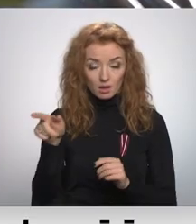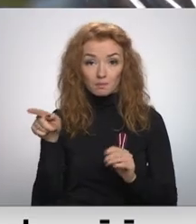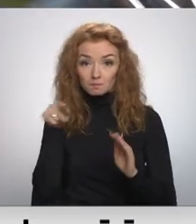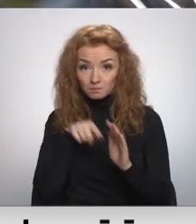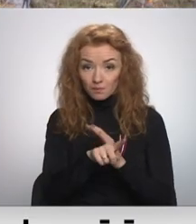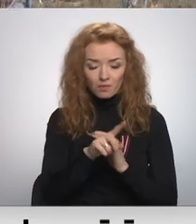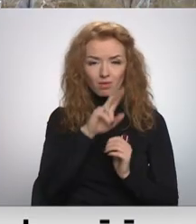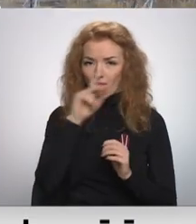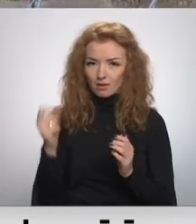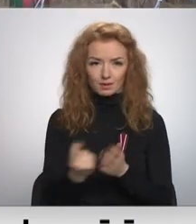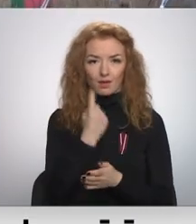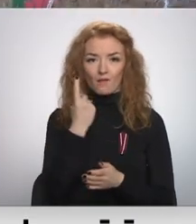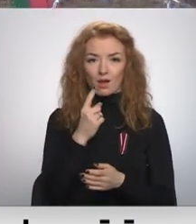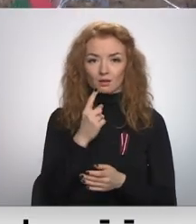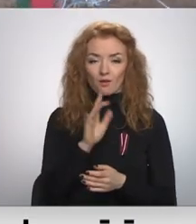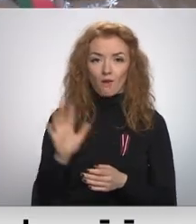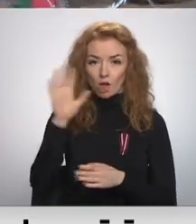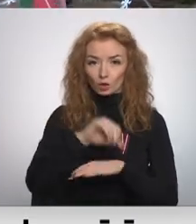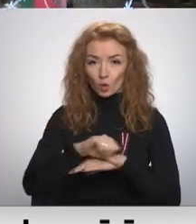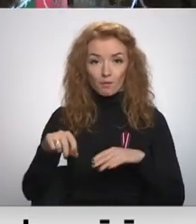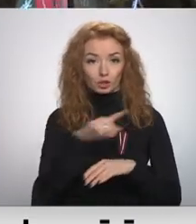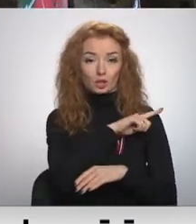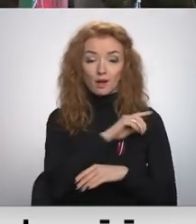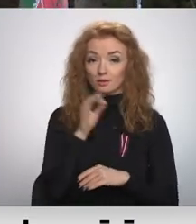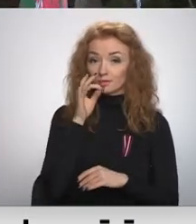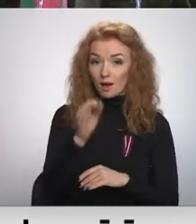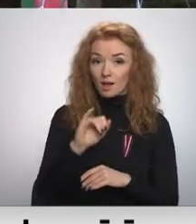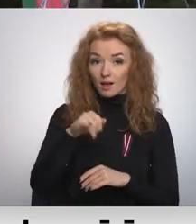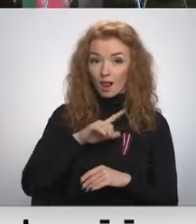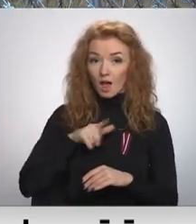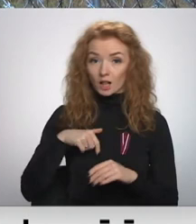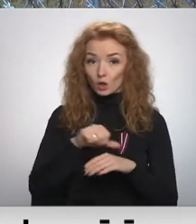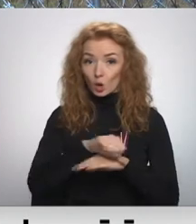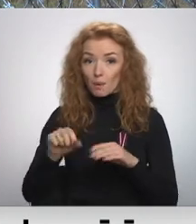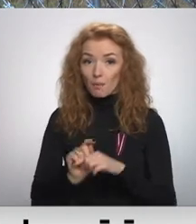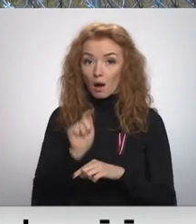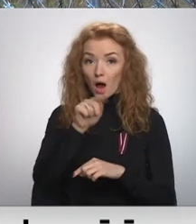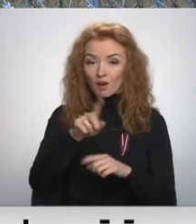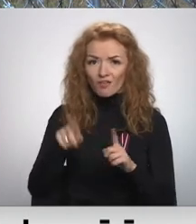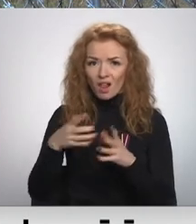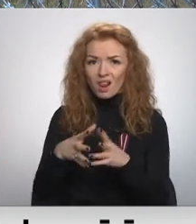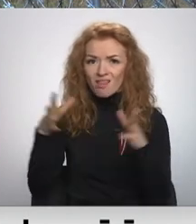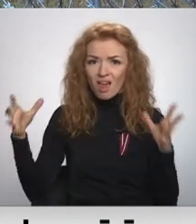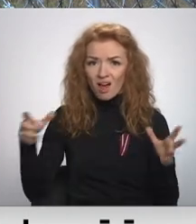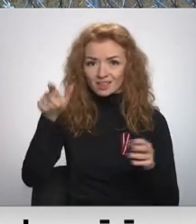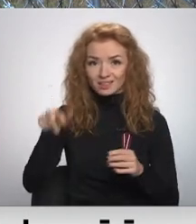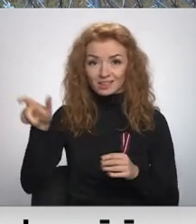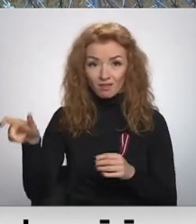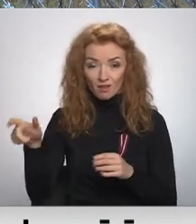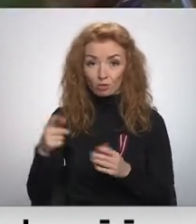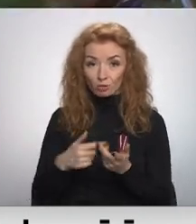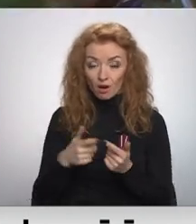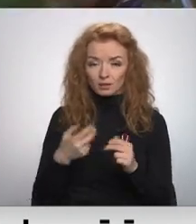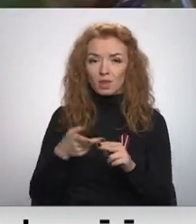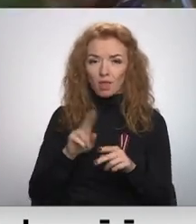valstī neizdevās. Valsts robežas sardzē uzsver, arī ja Latvijas robežu mēģinās šķērsot lielāks cilvēku skaits nekā līdz šim,